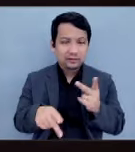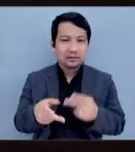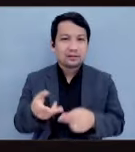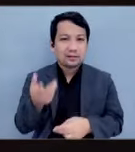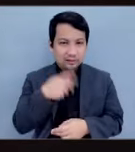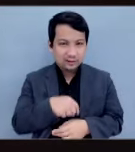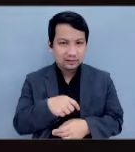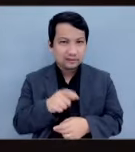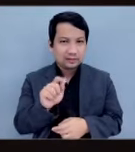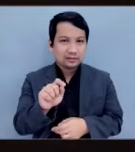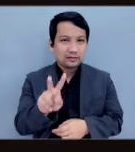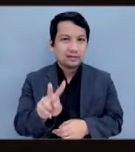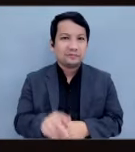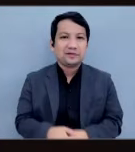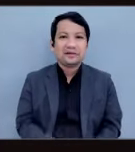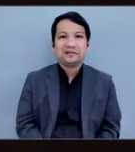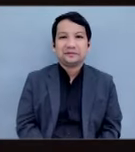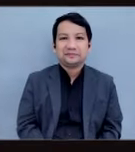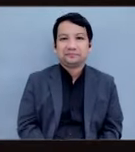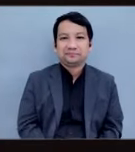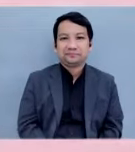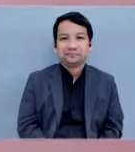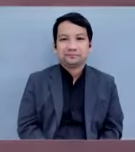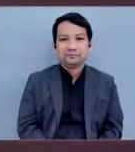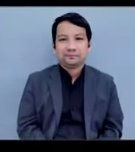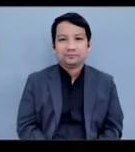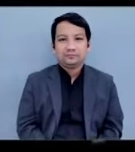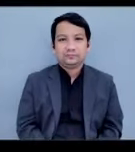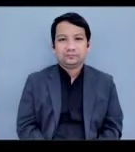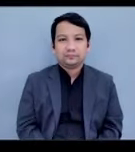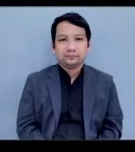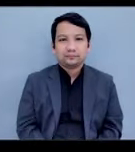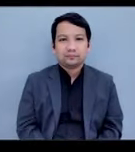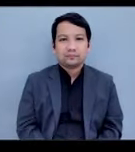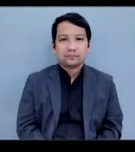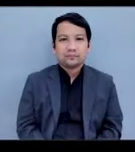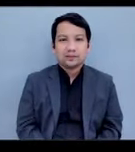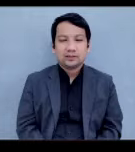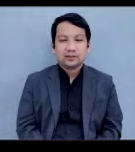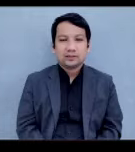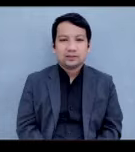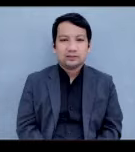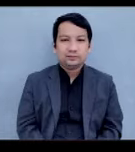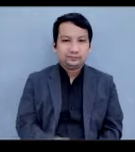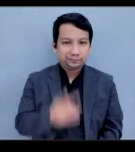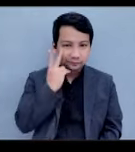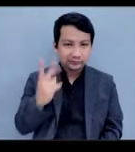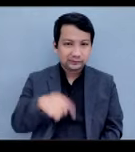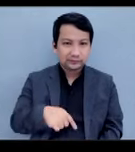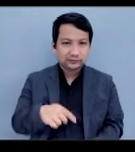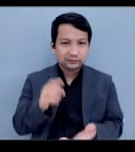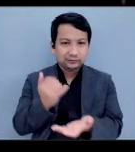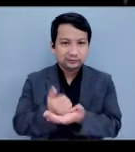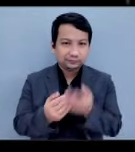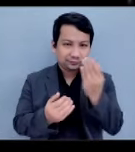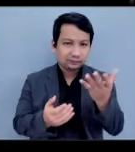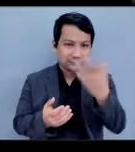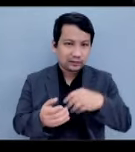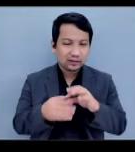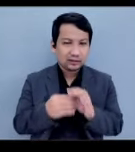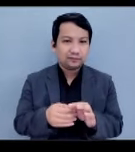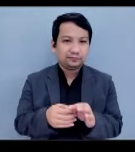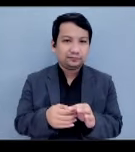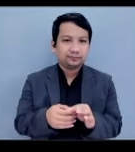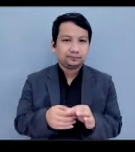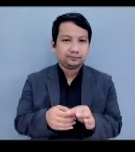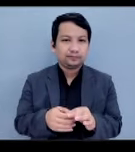TV. In fairness talaga. Diba, no, Mau? Yes, super agree. Tulad ng sinabi mo, napatigil tayo at napanood talaga. So, sobrang, kasi sobrang